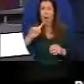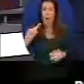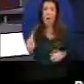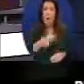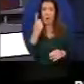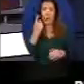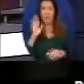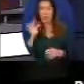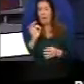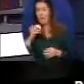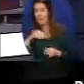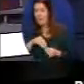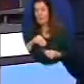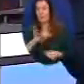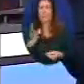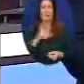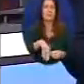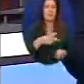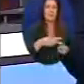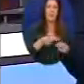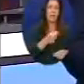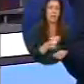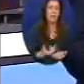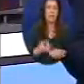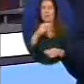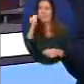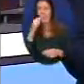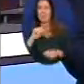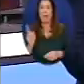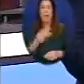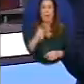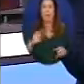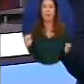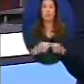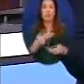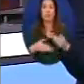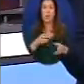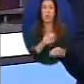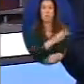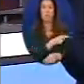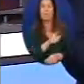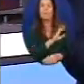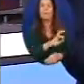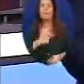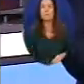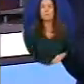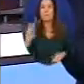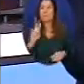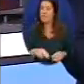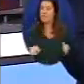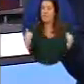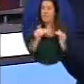מקרקעין, הלבנת הון, סמים, כל הרשויות. שיתוף הפעולה עם המשטרה הוא שיתוף פעולה מצוין, ויש סינכרוניזציה